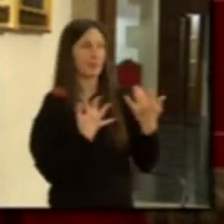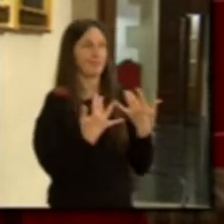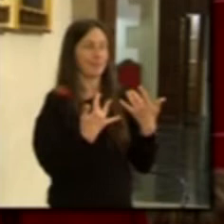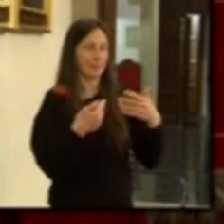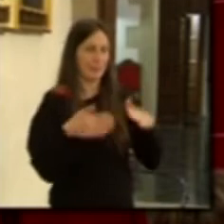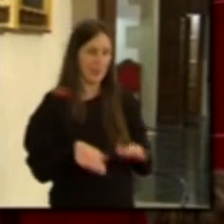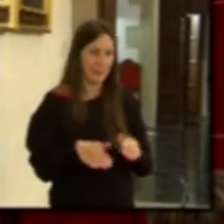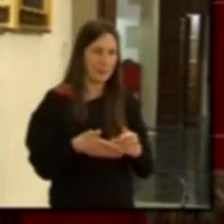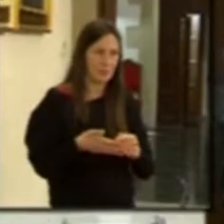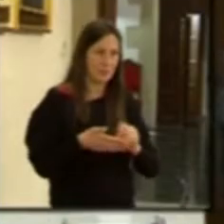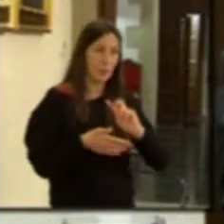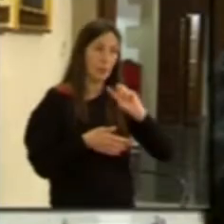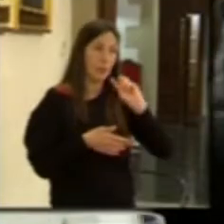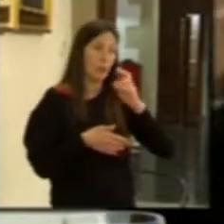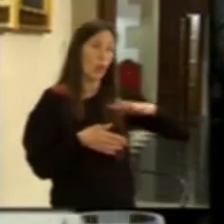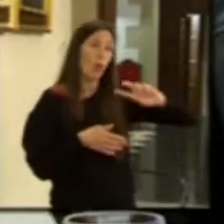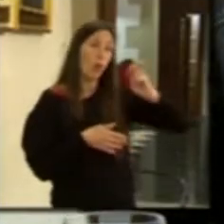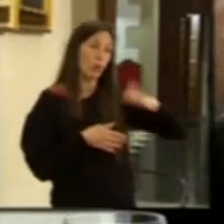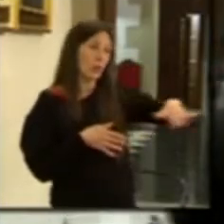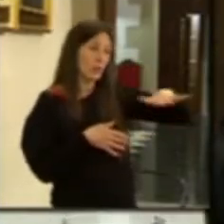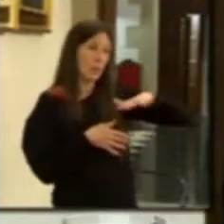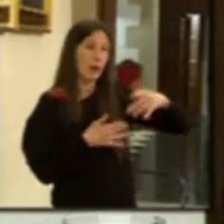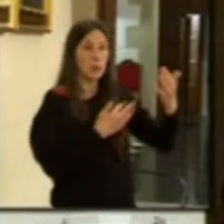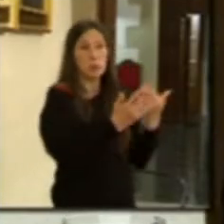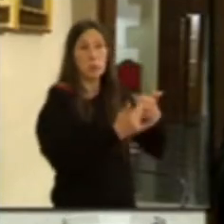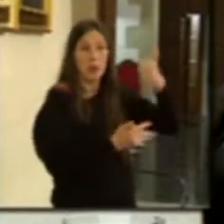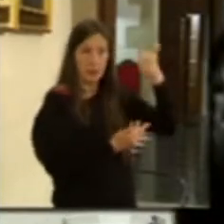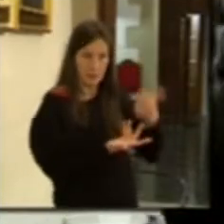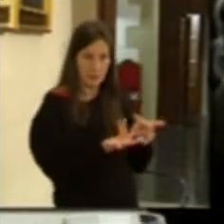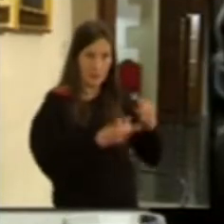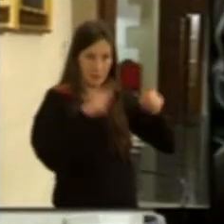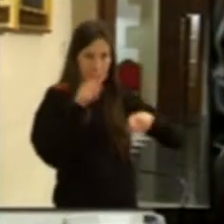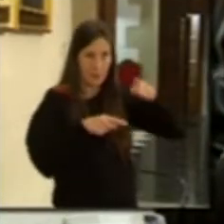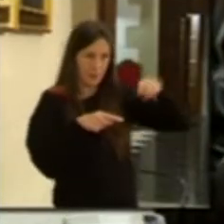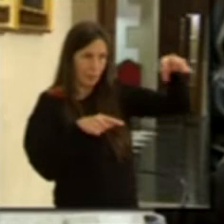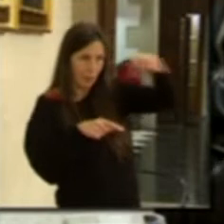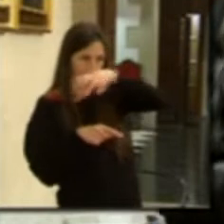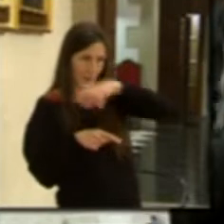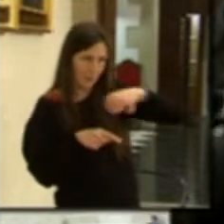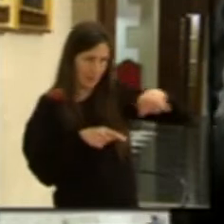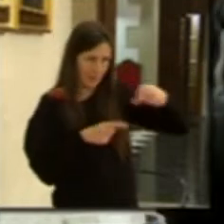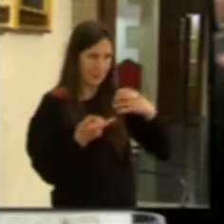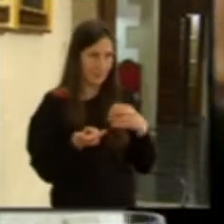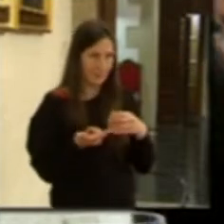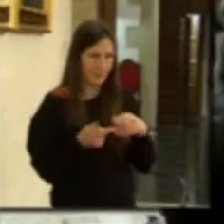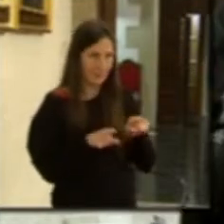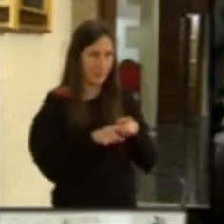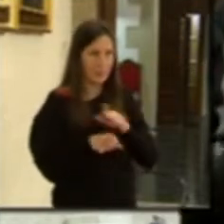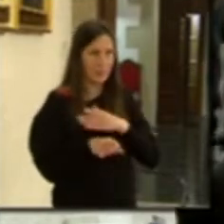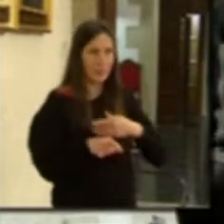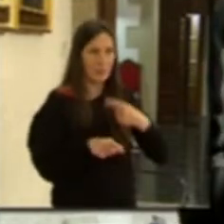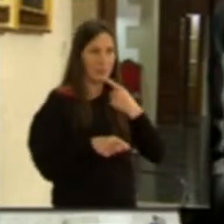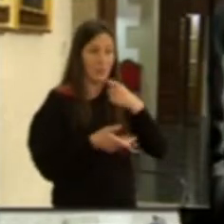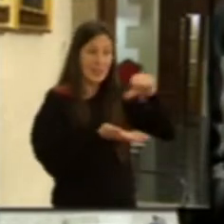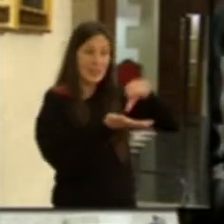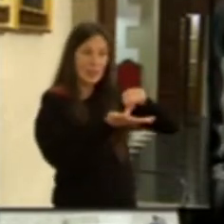entre altres barris de la ciutat, alguns també estan més afectats pels altres. Per tant, hem après a entendre que havíem de vigilar molt bé com